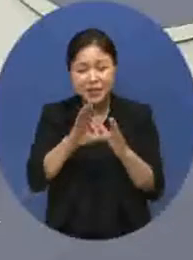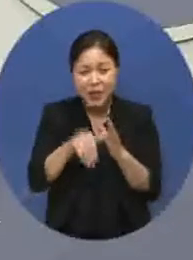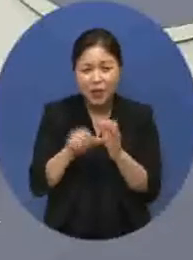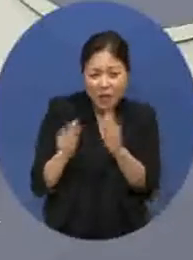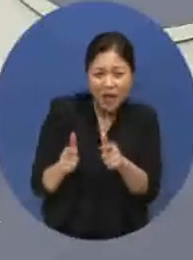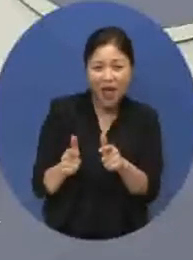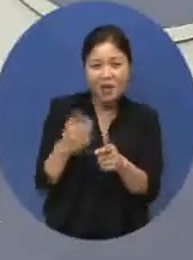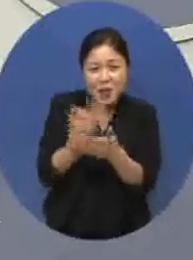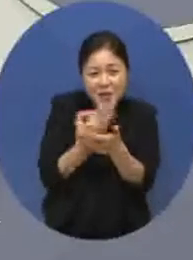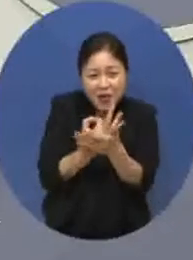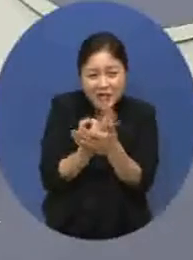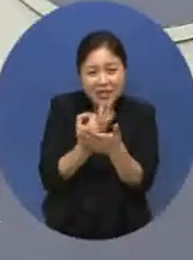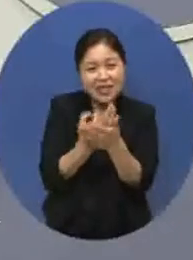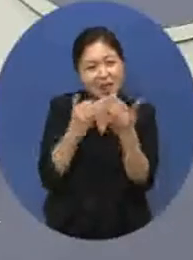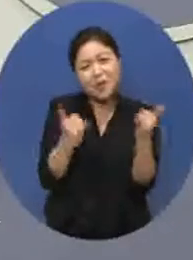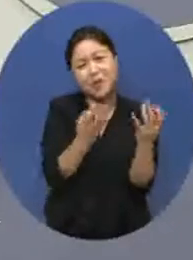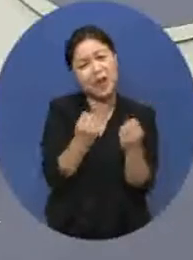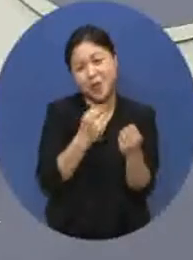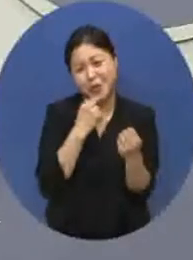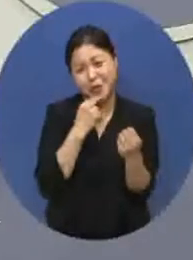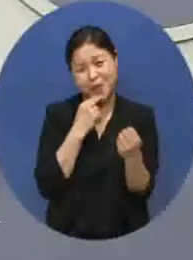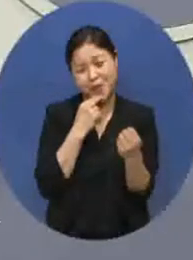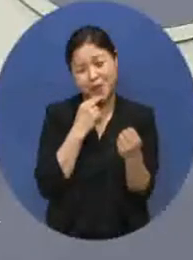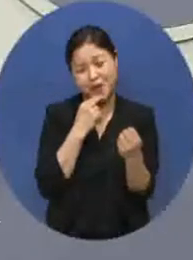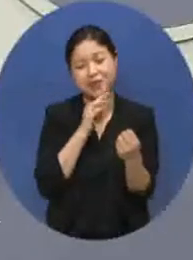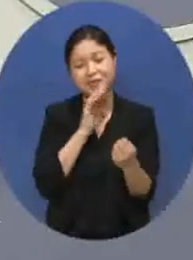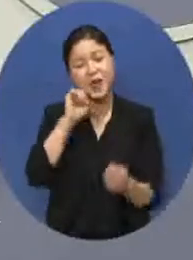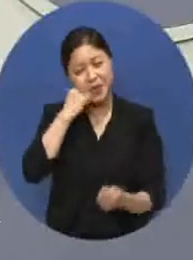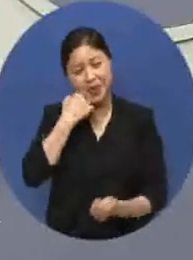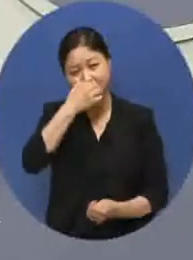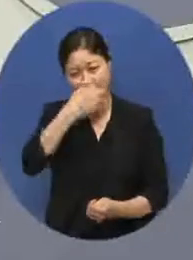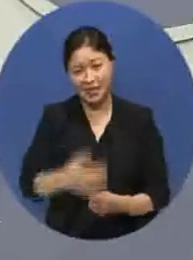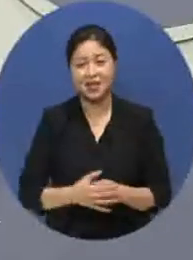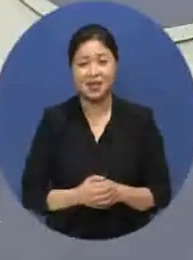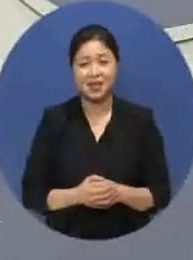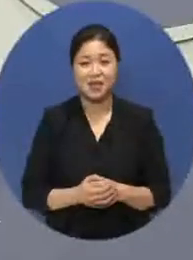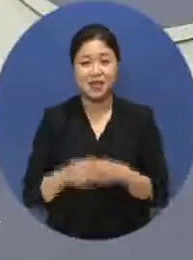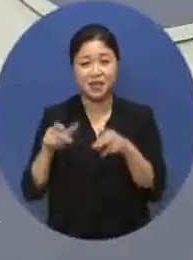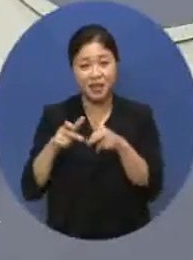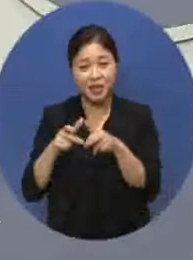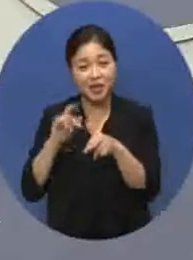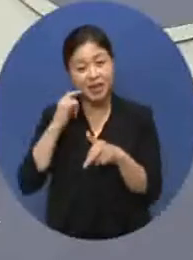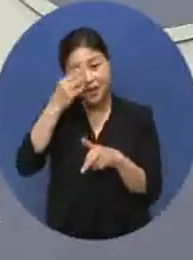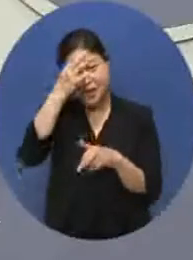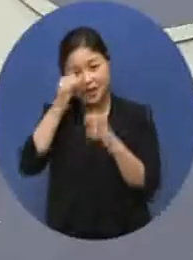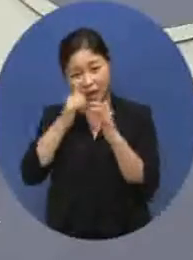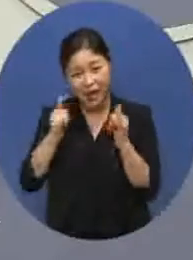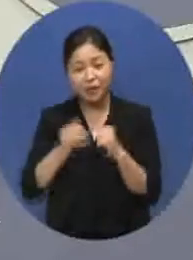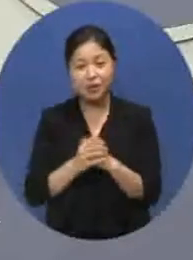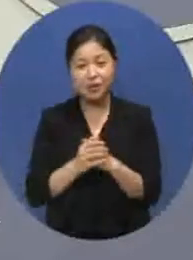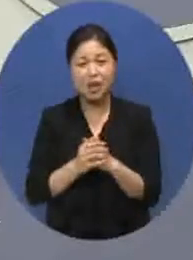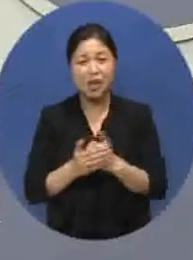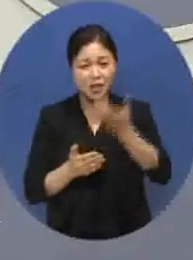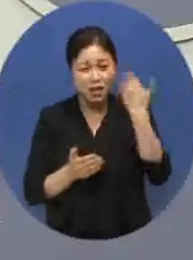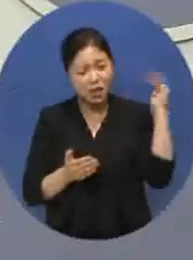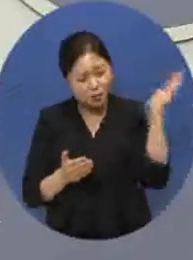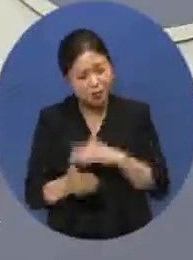없고 참 모두가 다 어려운 때인데 우리 장애예술인들은 뭐 지금까지도